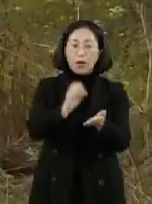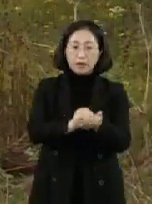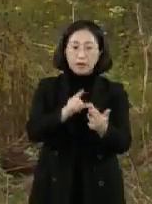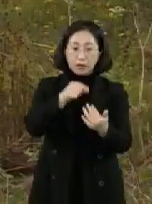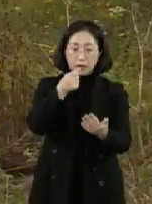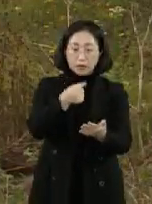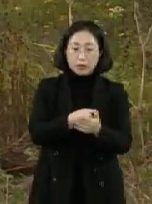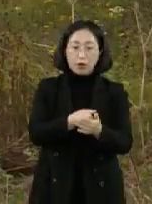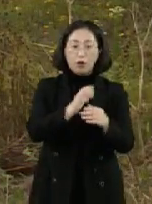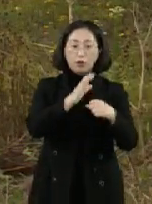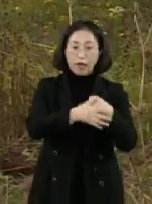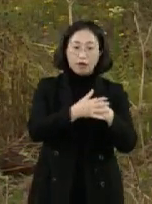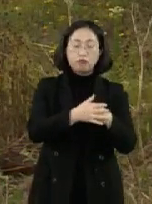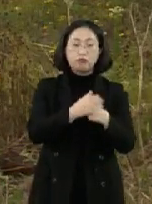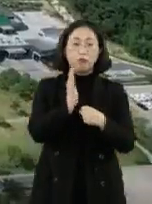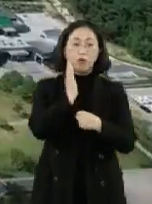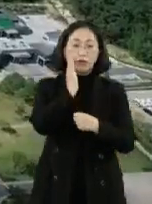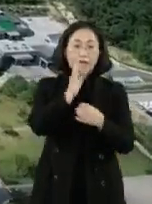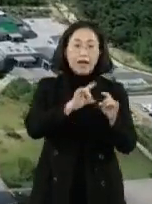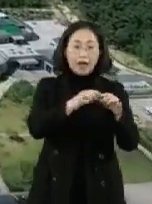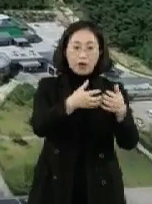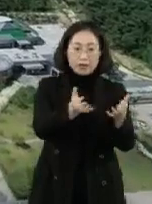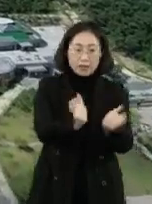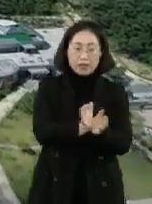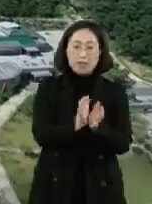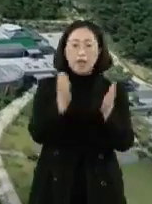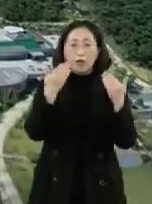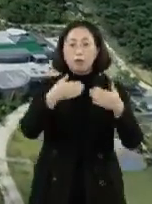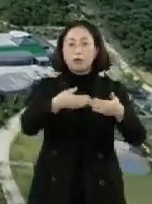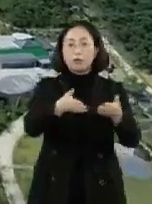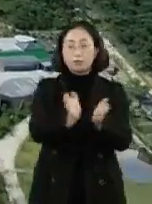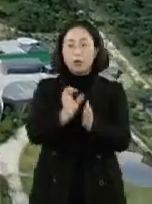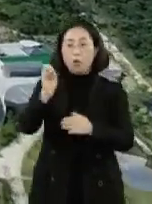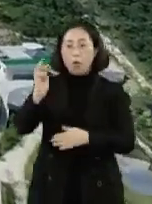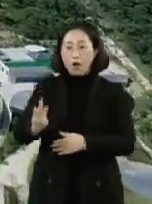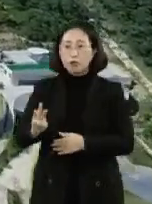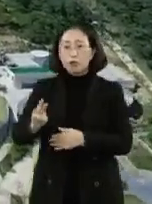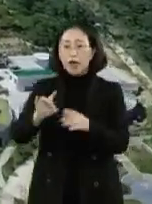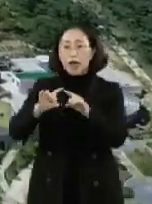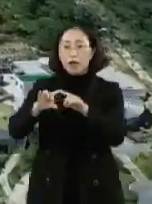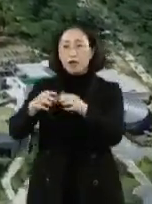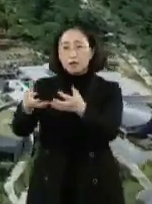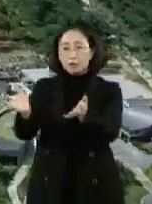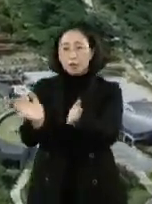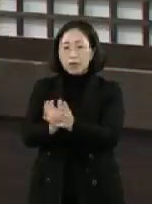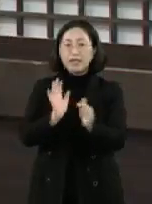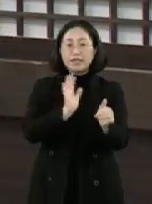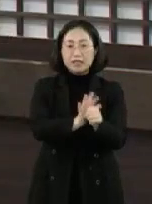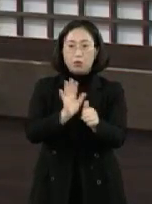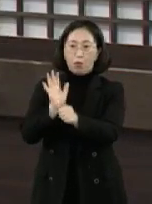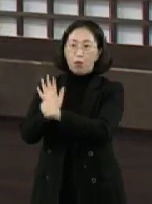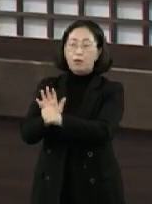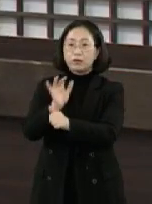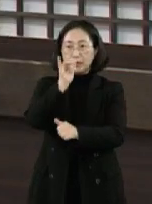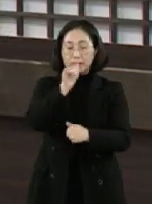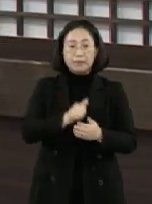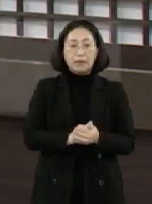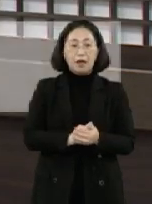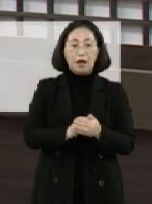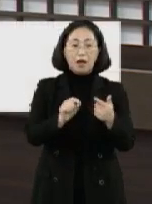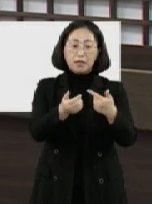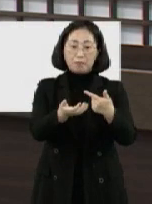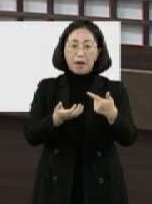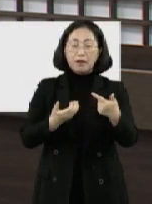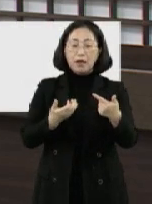대구 그린에너지 캠퍼스 구축, 광주 전남 에너지밸리 조성 등을 적극 지원합니다. 올해 상반기 중에